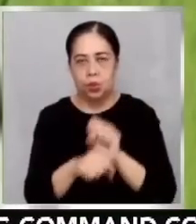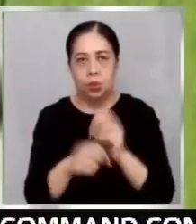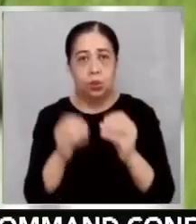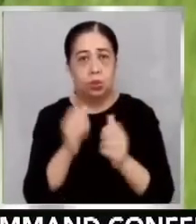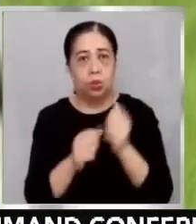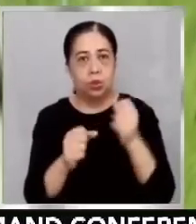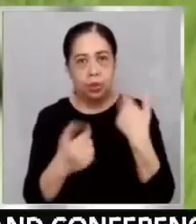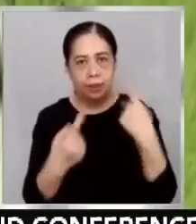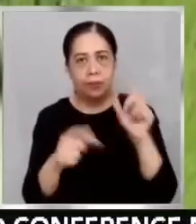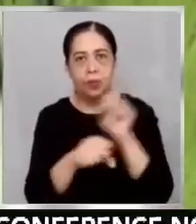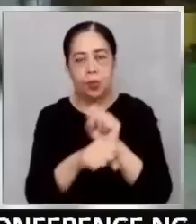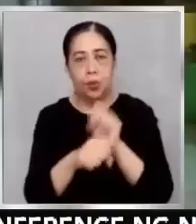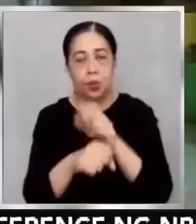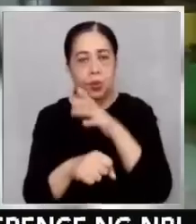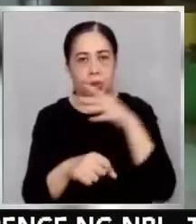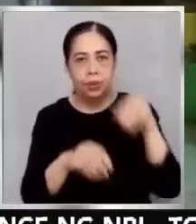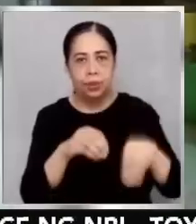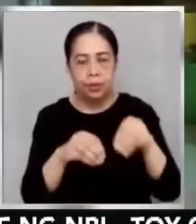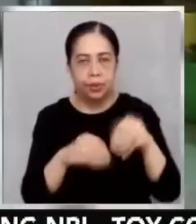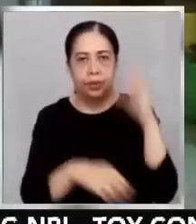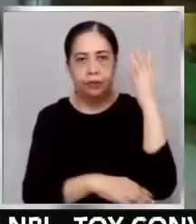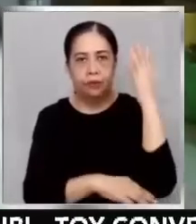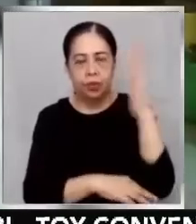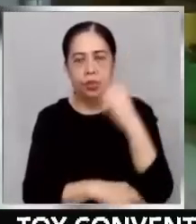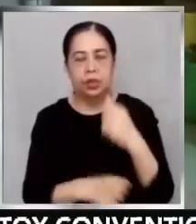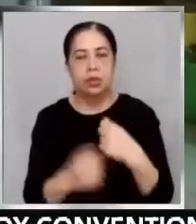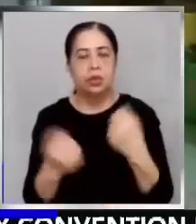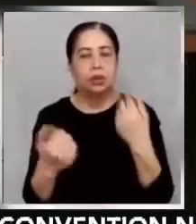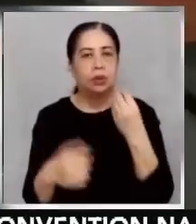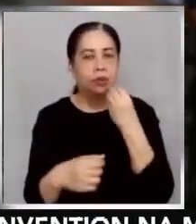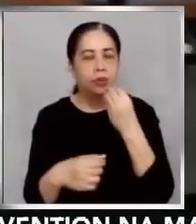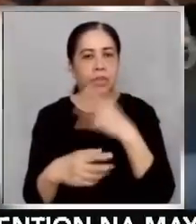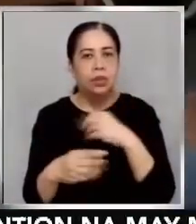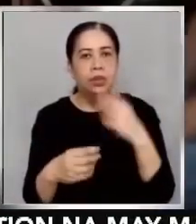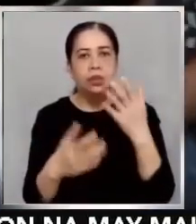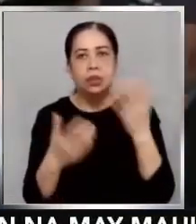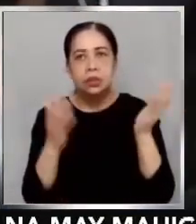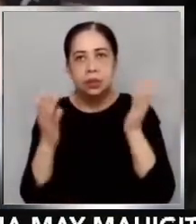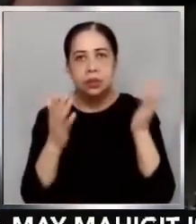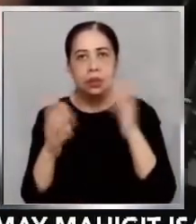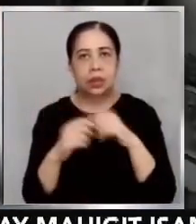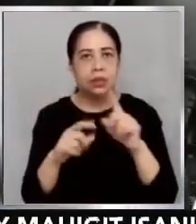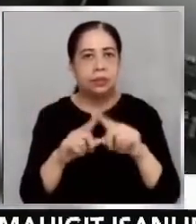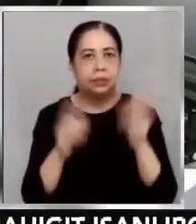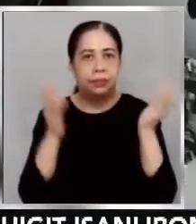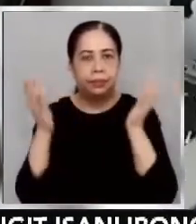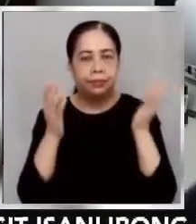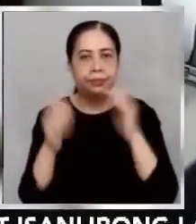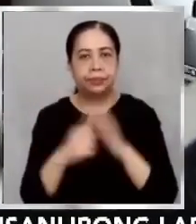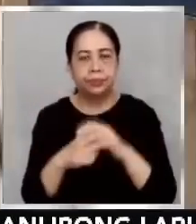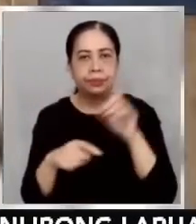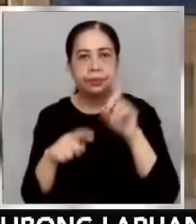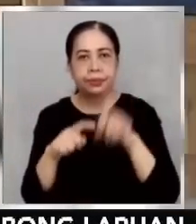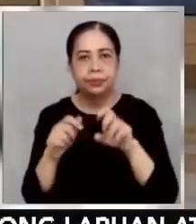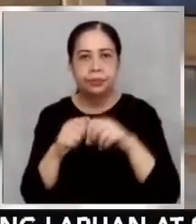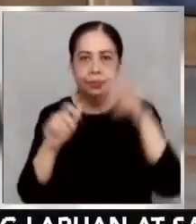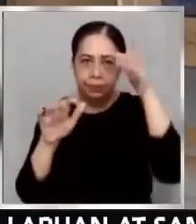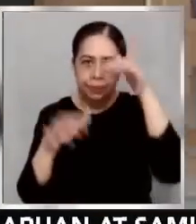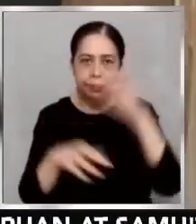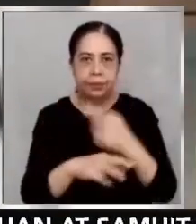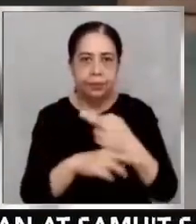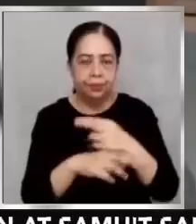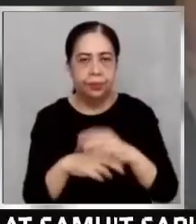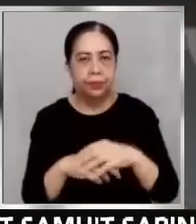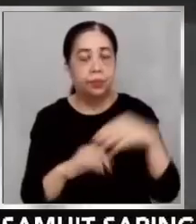sa agriculture and forestry, accommodation and food service activities, at other service activities tulad ng computer repair. Bumaba rin